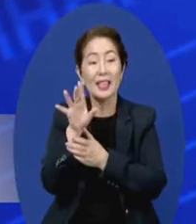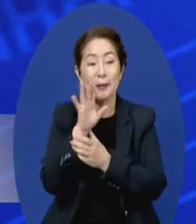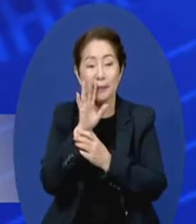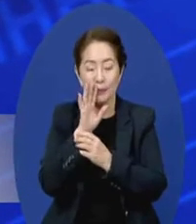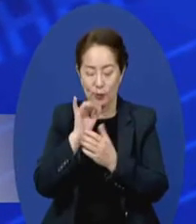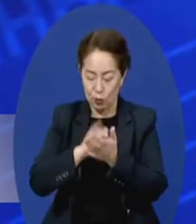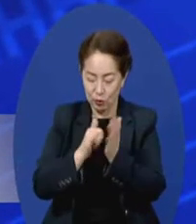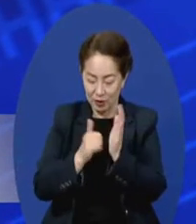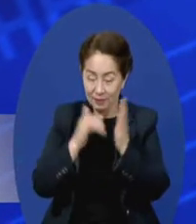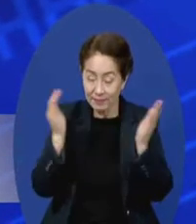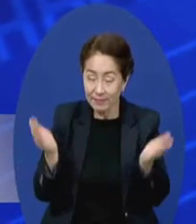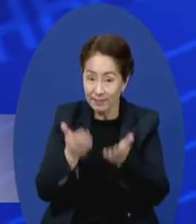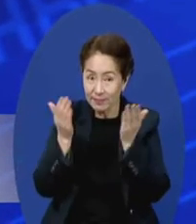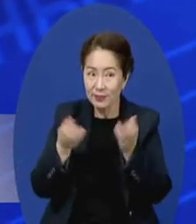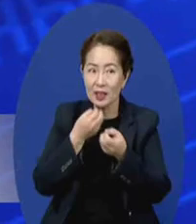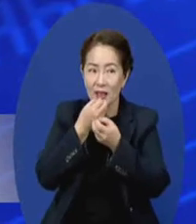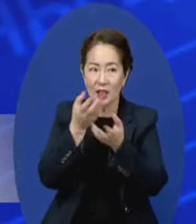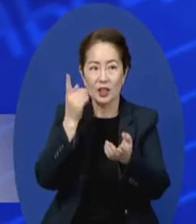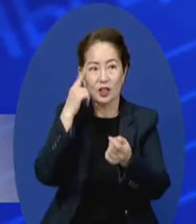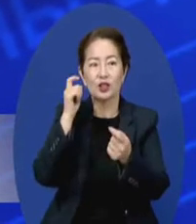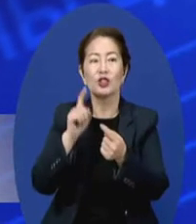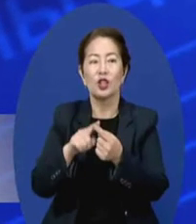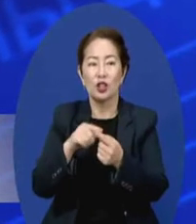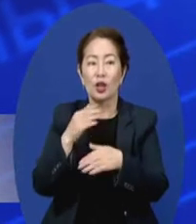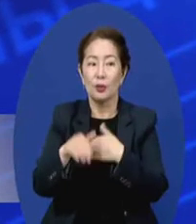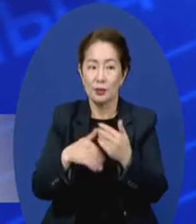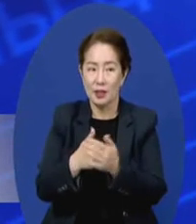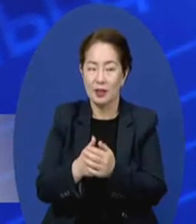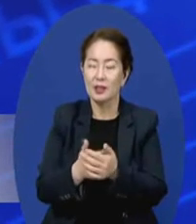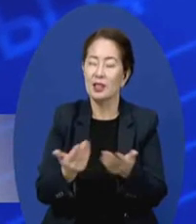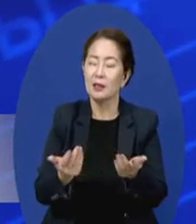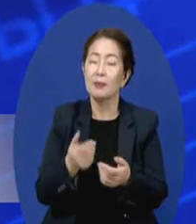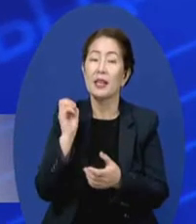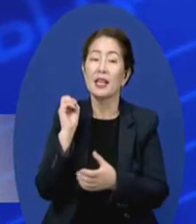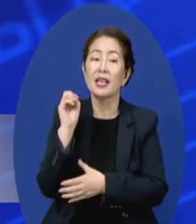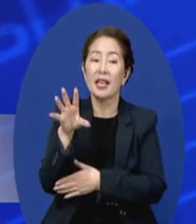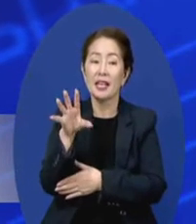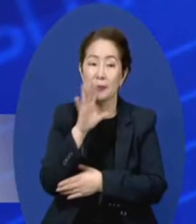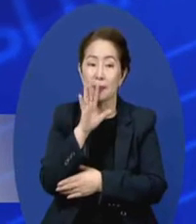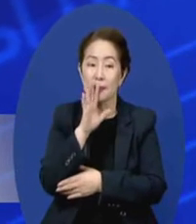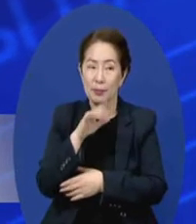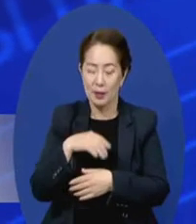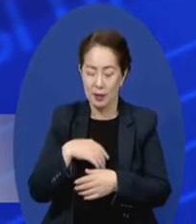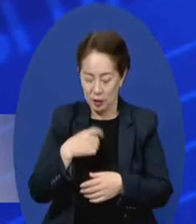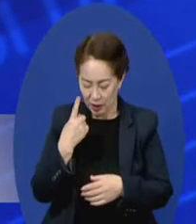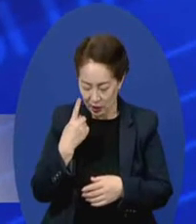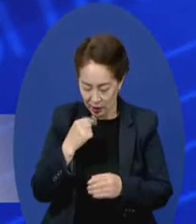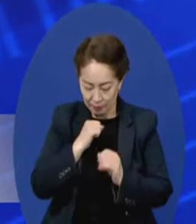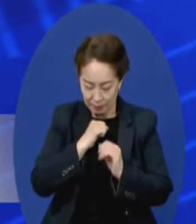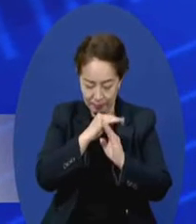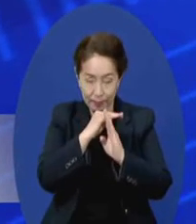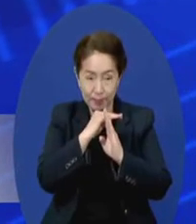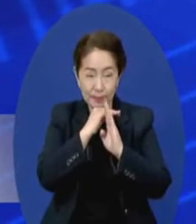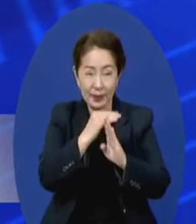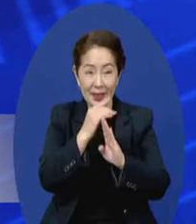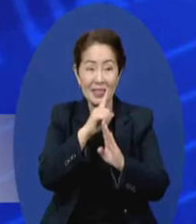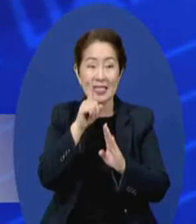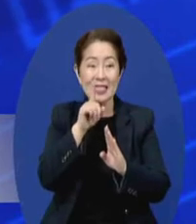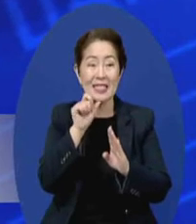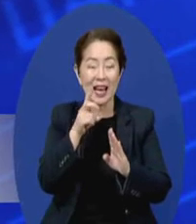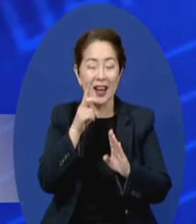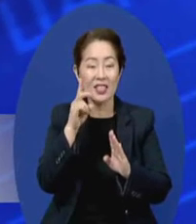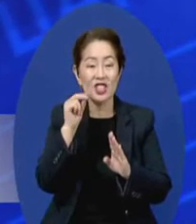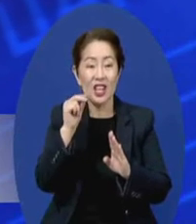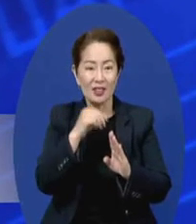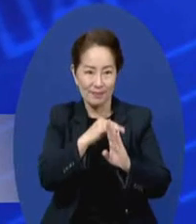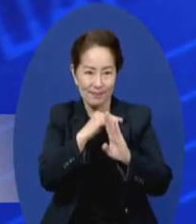утгатай энэ уриалгыг хэлхийг зорьсон. А тэгвэл гэрэл бай гэхдээ бид нар нэг нэг зан чанарыг онцолж байгаа юм. А ер